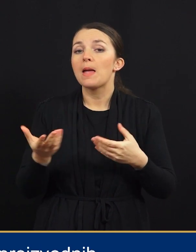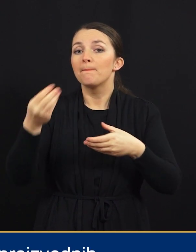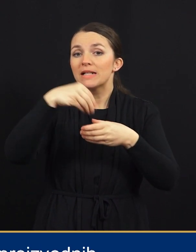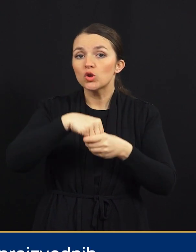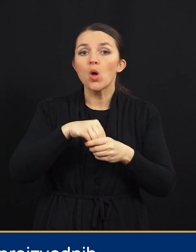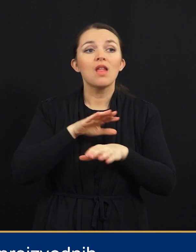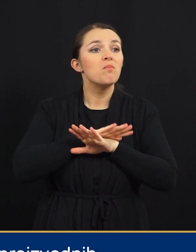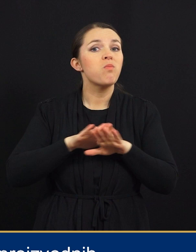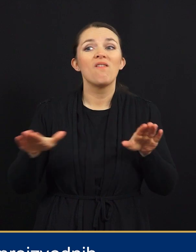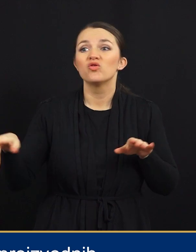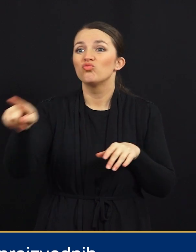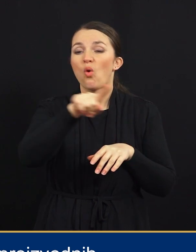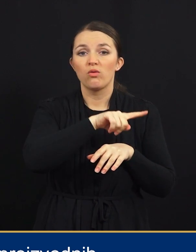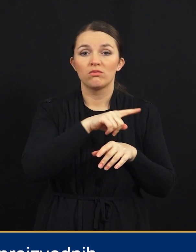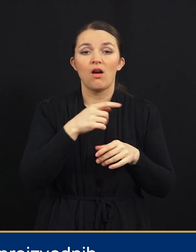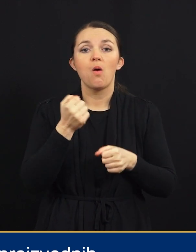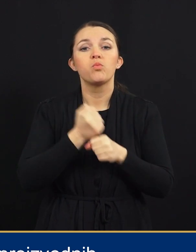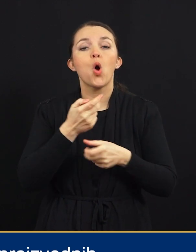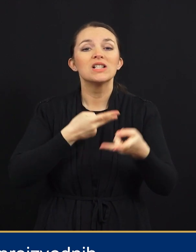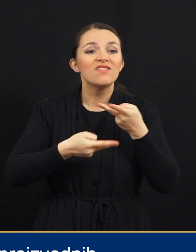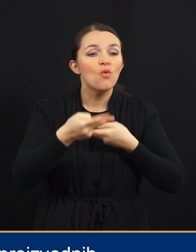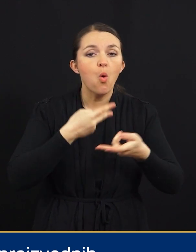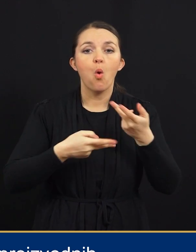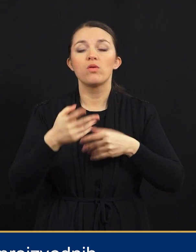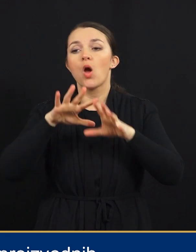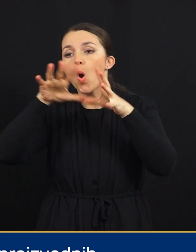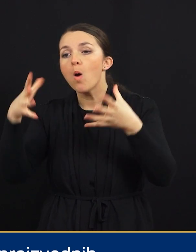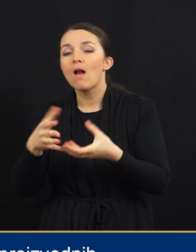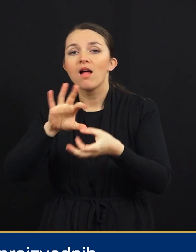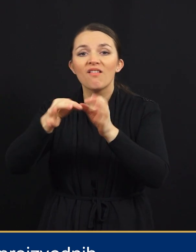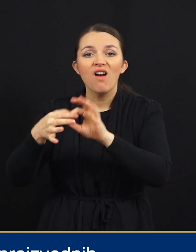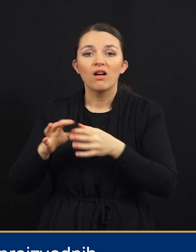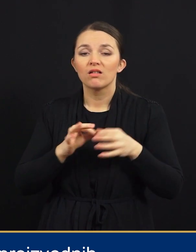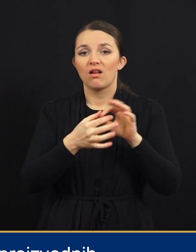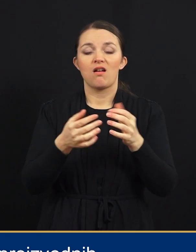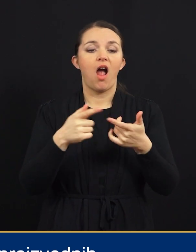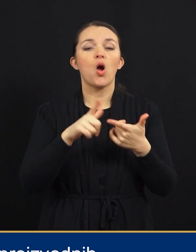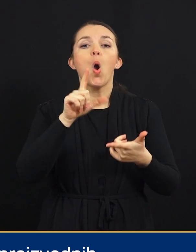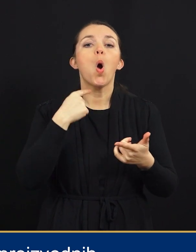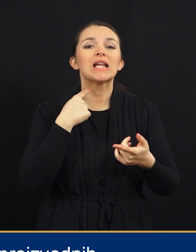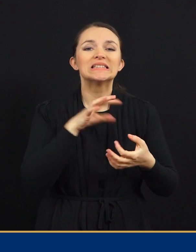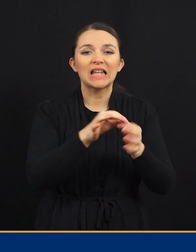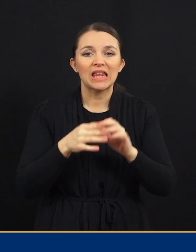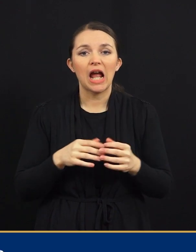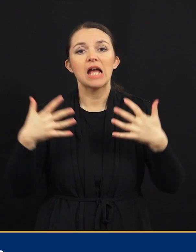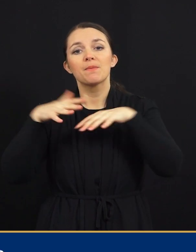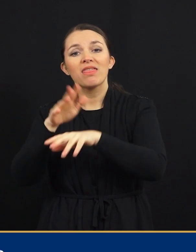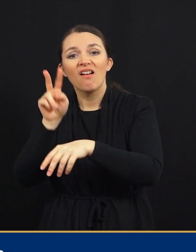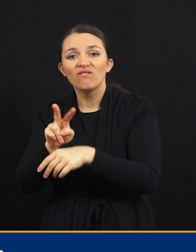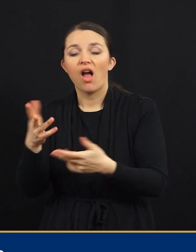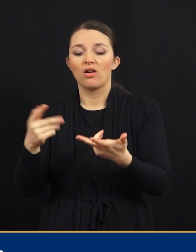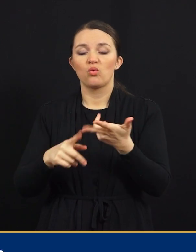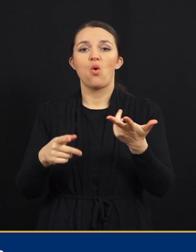prisotna vse povsod. V proizvodnih procesih, globalnih verigah, logistiki, spletni